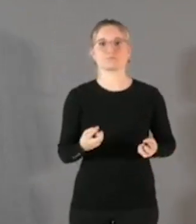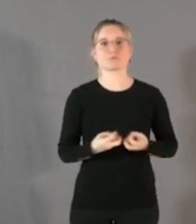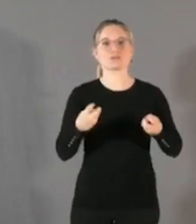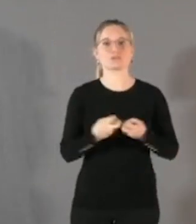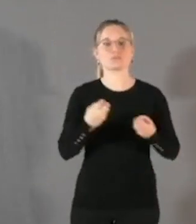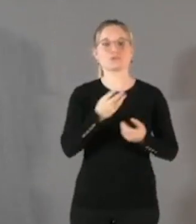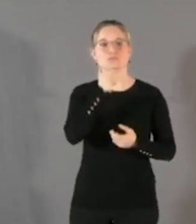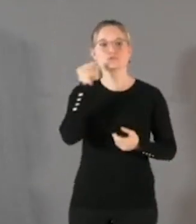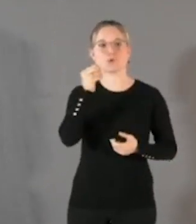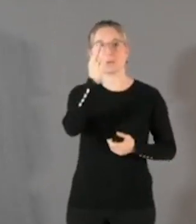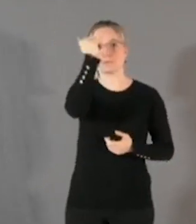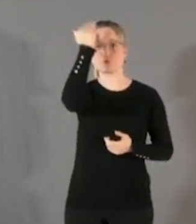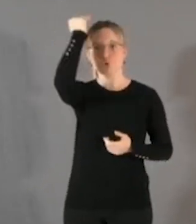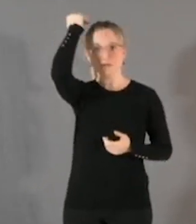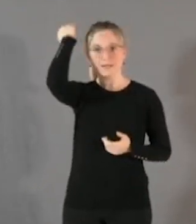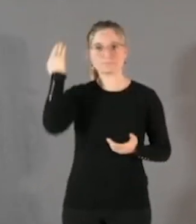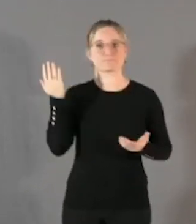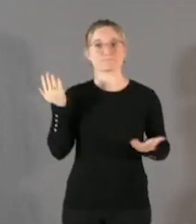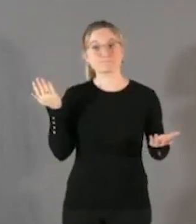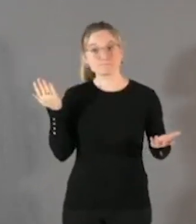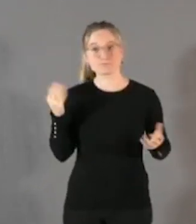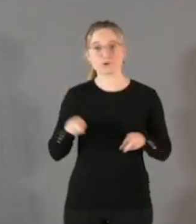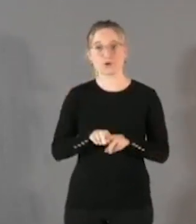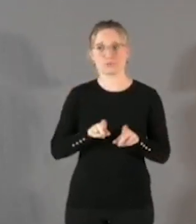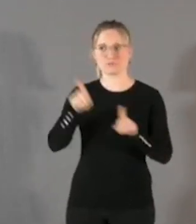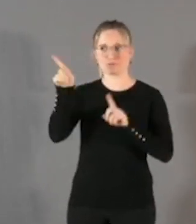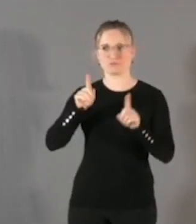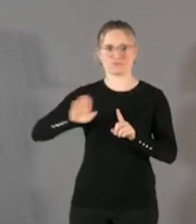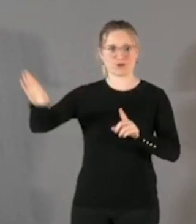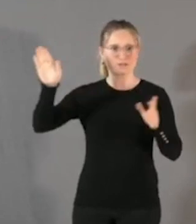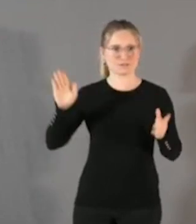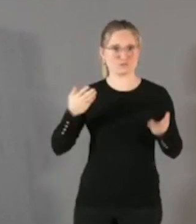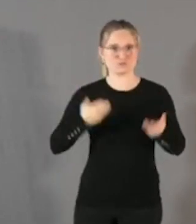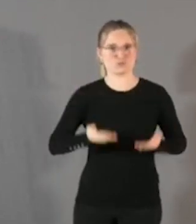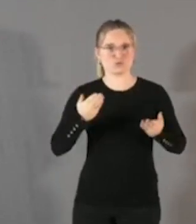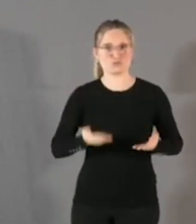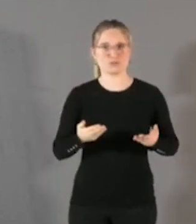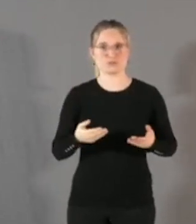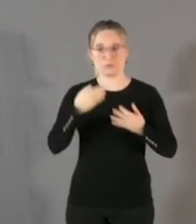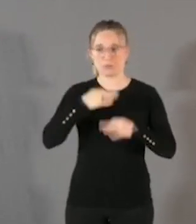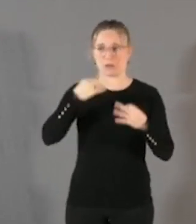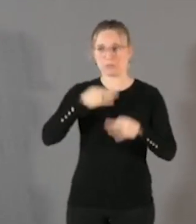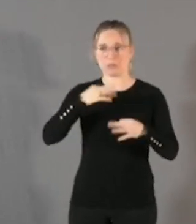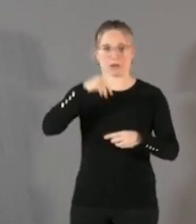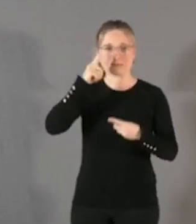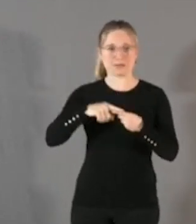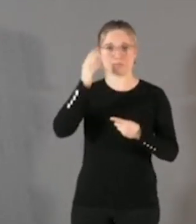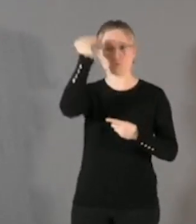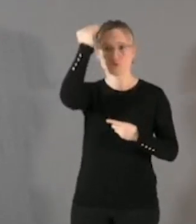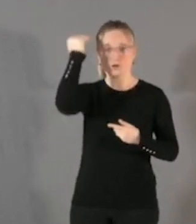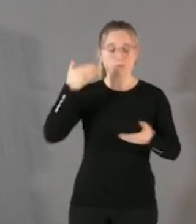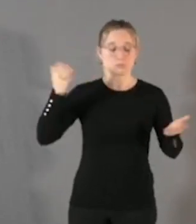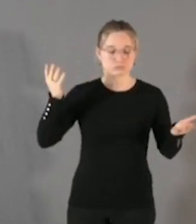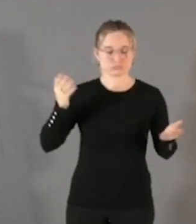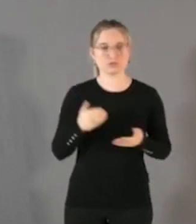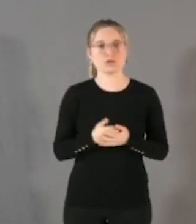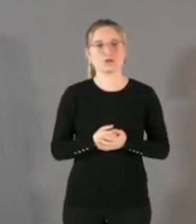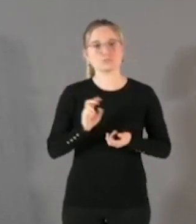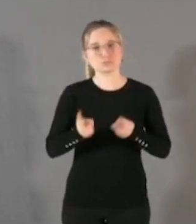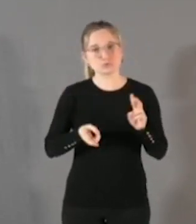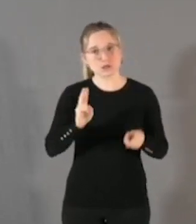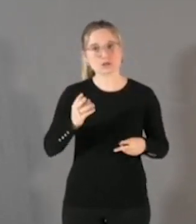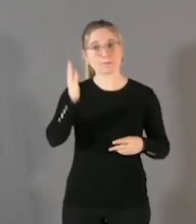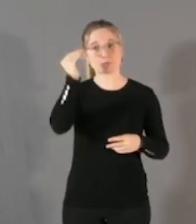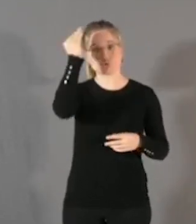de célébrer sa fête, soit Renaud Muselier veut mettre Marseille à la